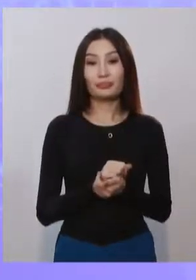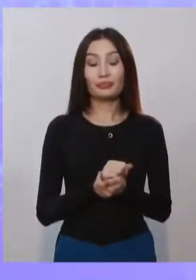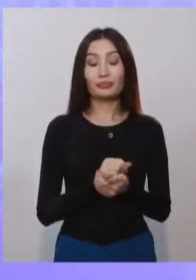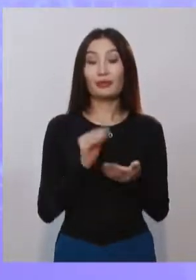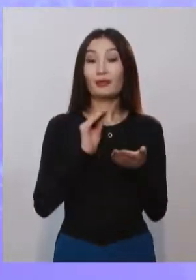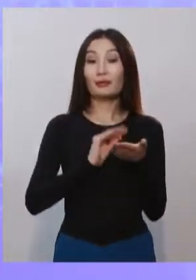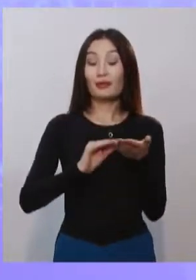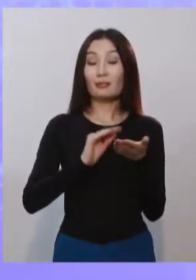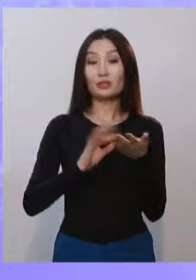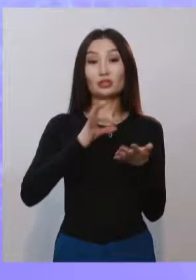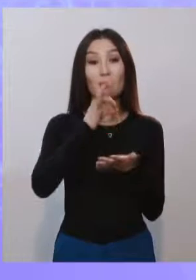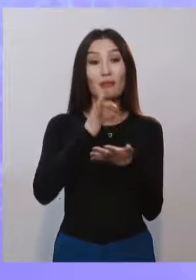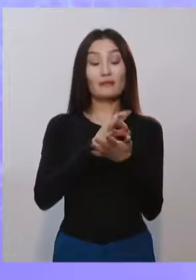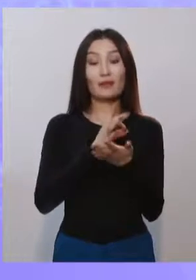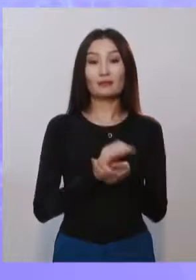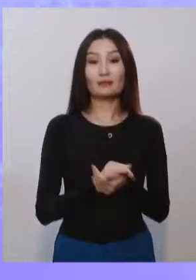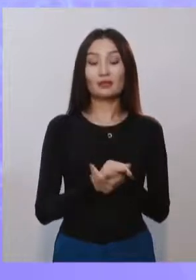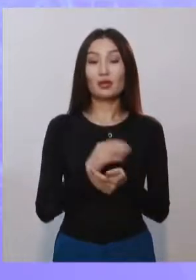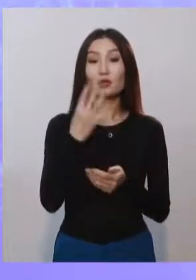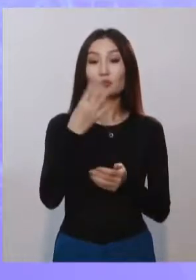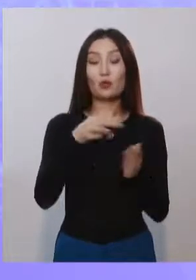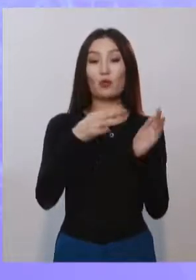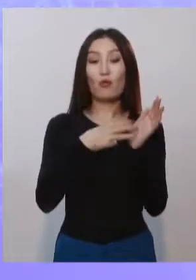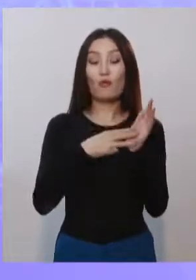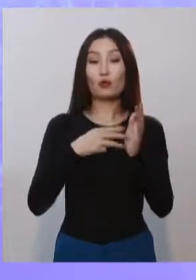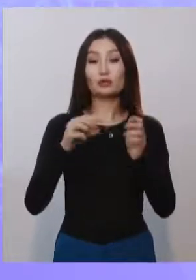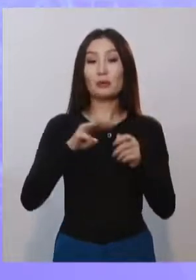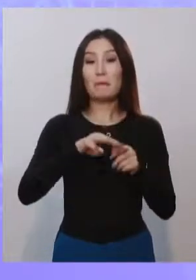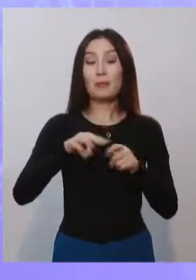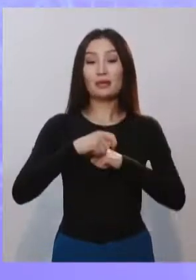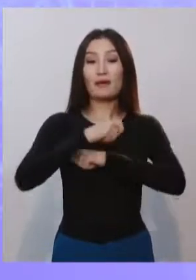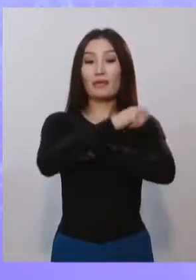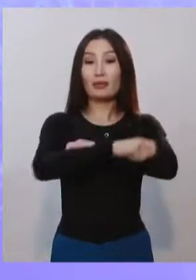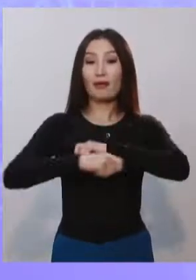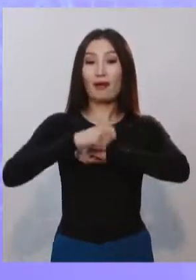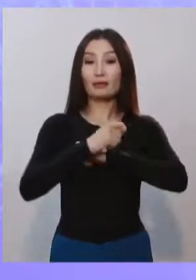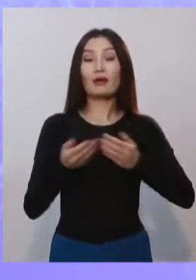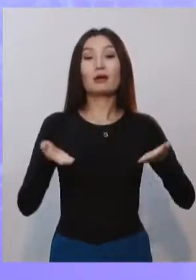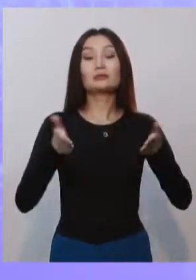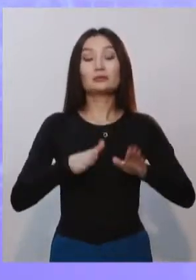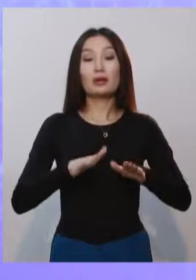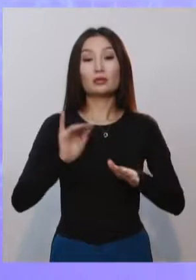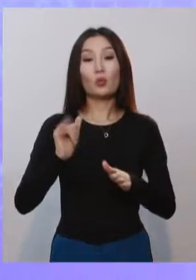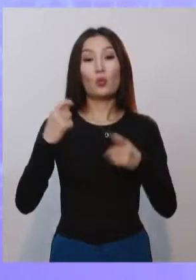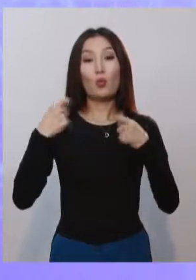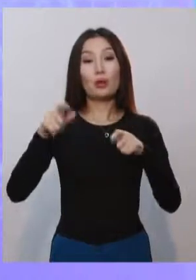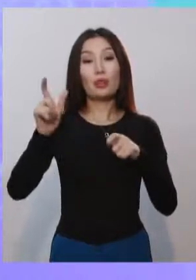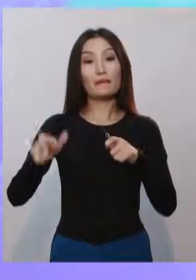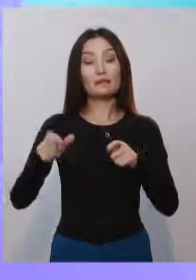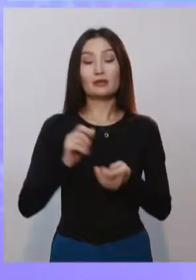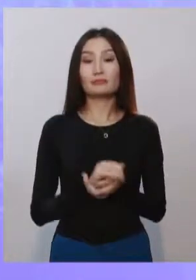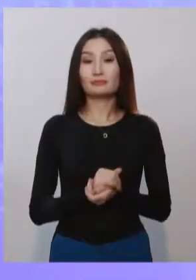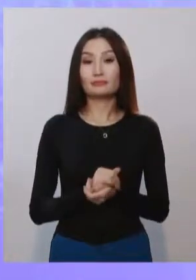запишем ответ 48 метров ткани осталось у продавца